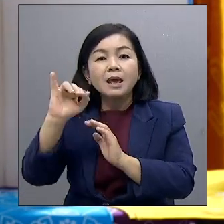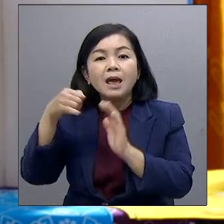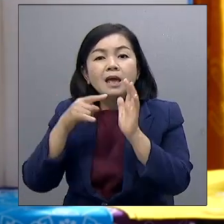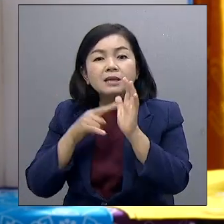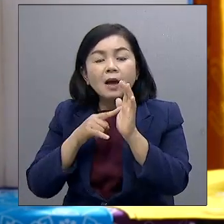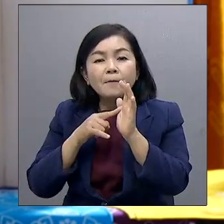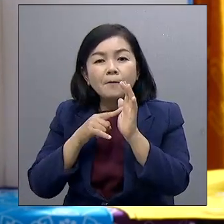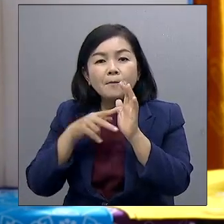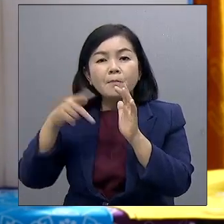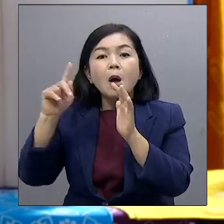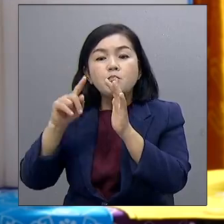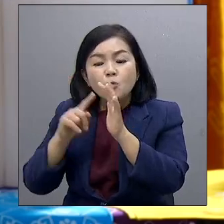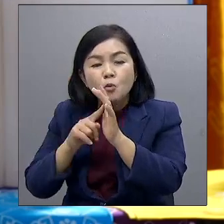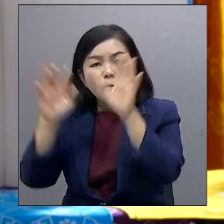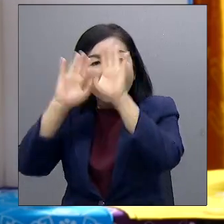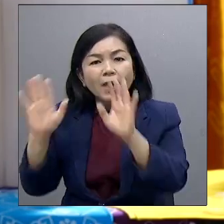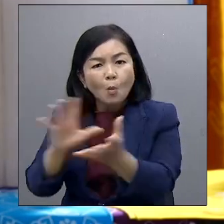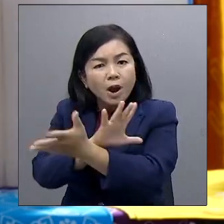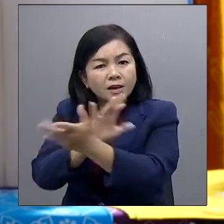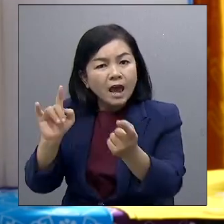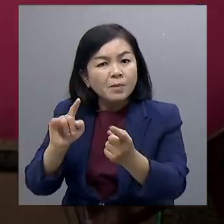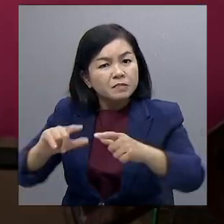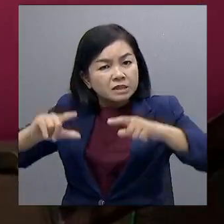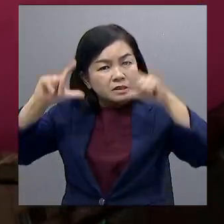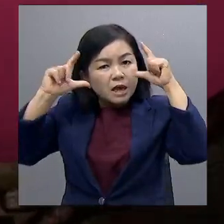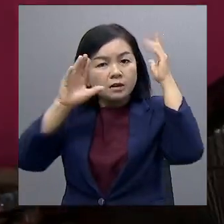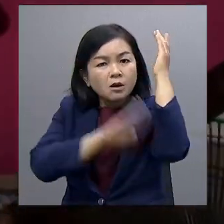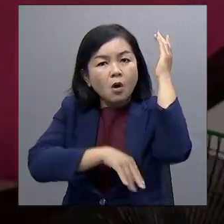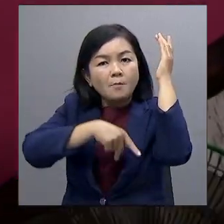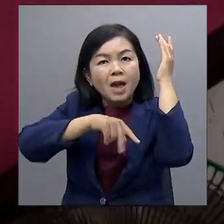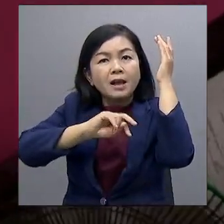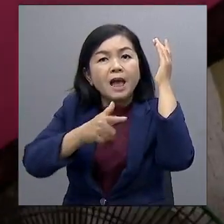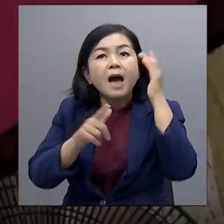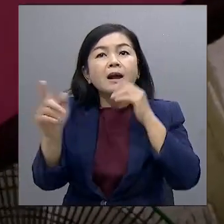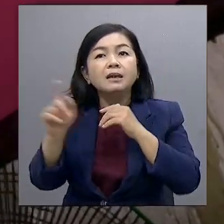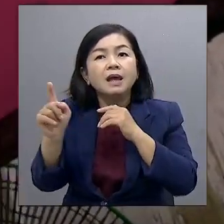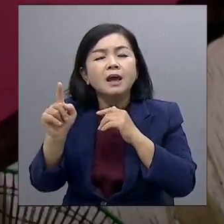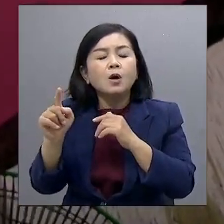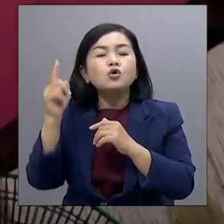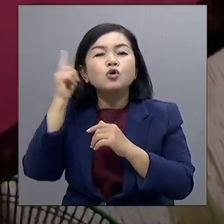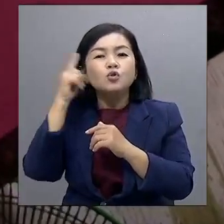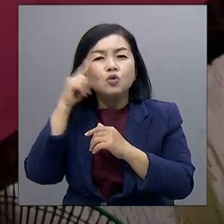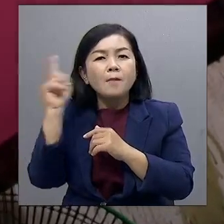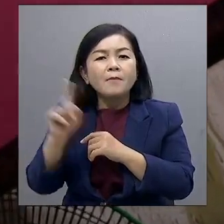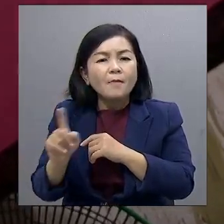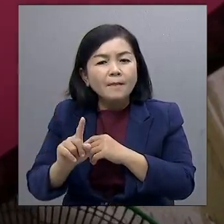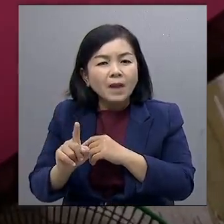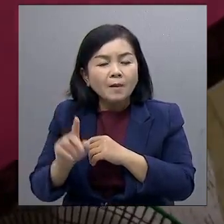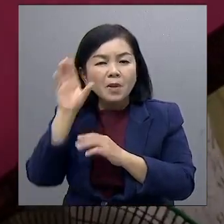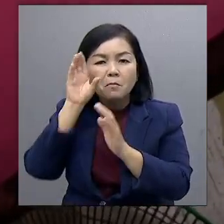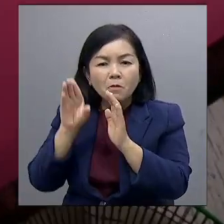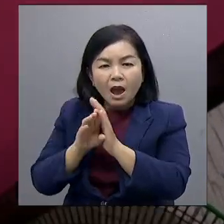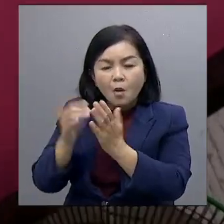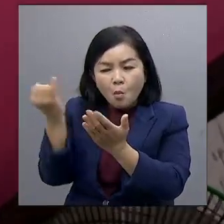เด่นเป็นลายที่สามารถถอด DNAของความเป็นจังหวัดพังงาอ่าผ้าลายจำปูนพูงาเนี่ยเราจะถอดสัญลักษณ์อ่า